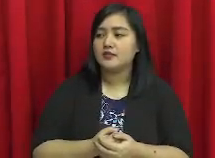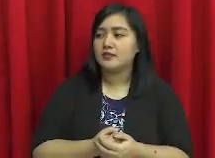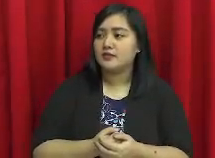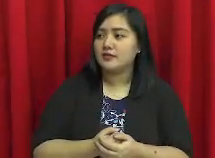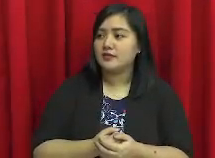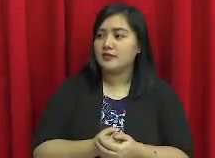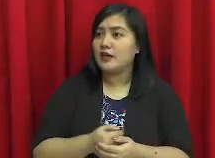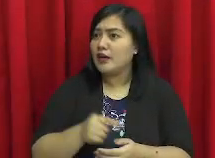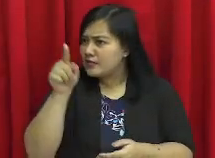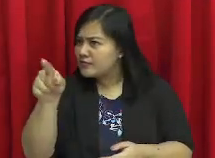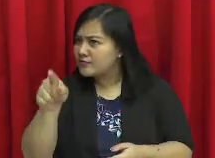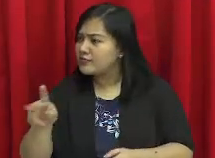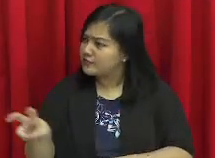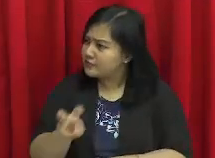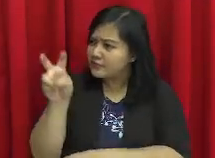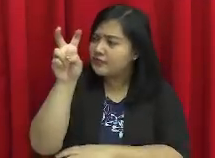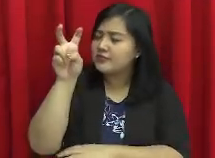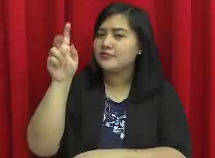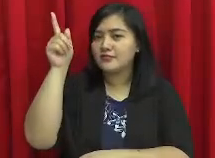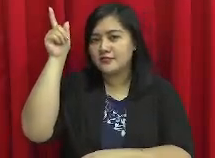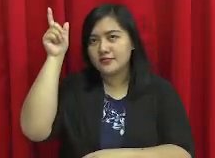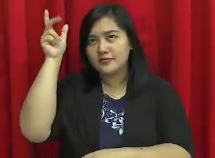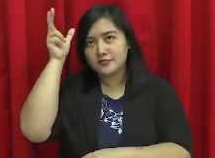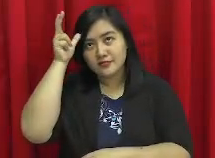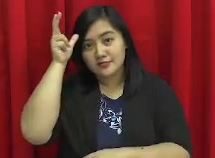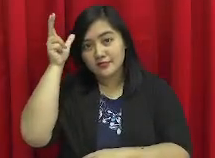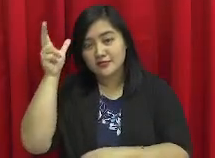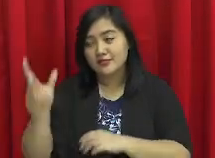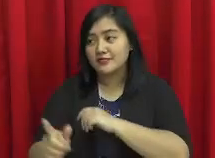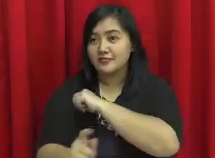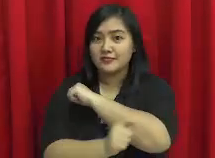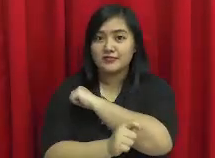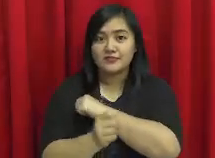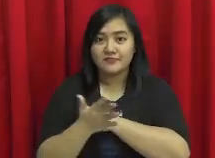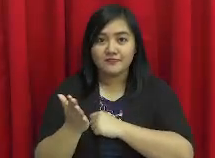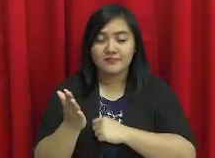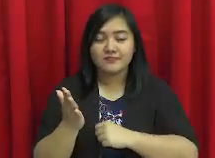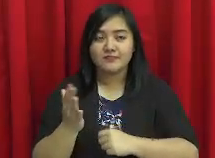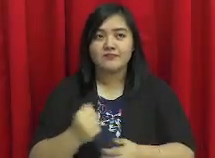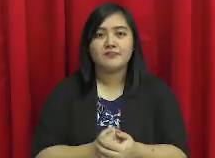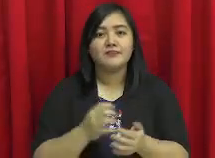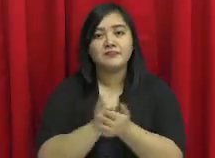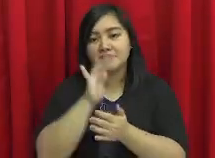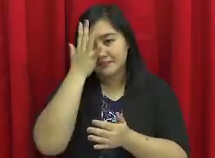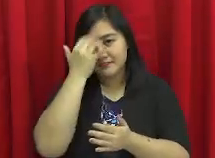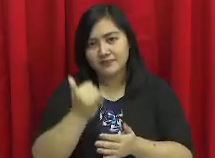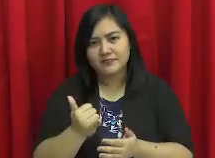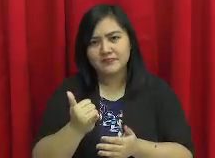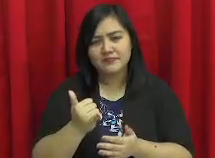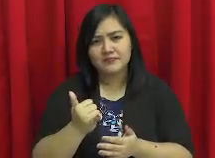yan. You see, ibig ko sabihin, pwedeng gawin ni Adan yun. Pero why is that? Ibig sabihin,